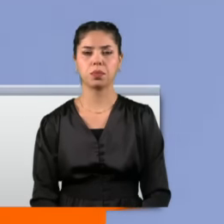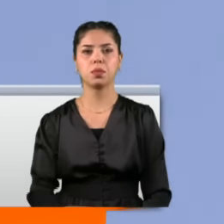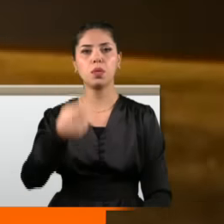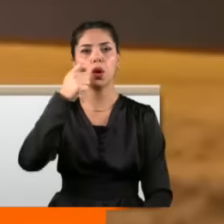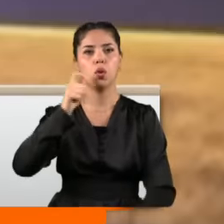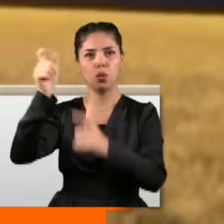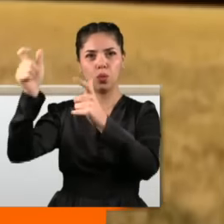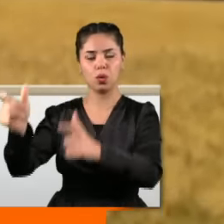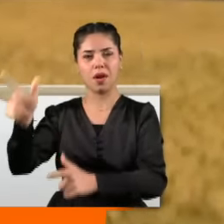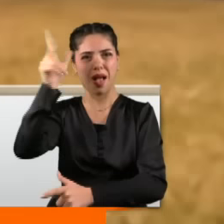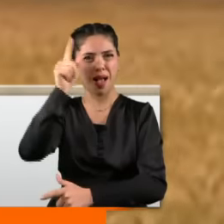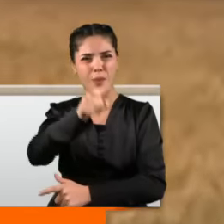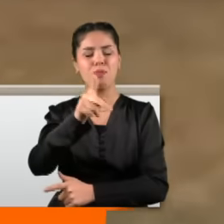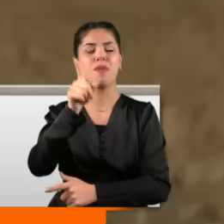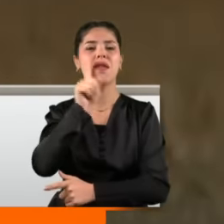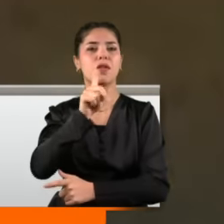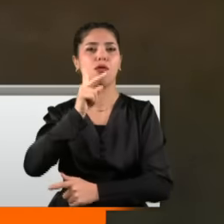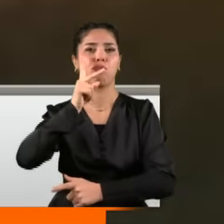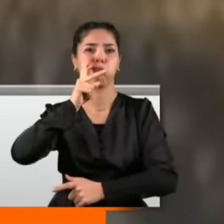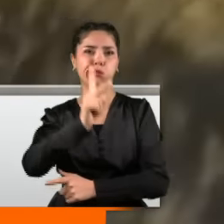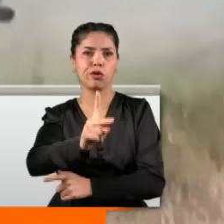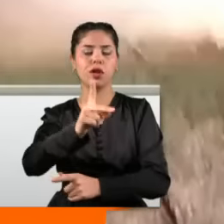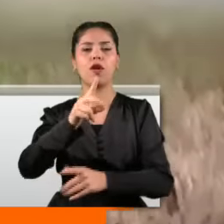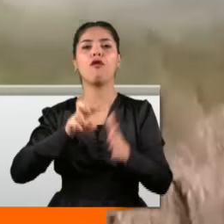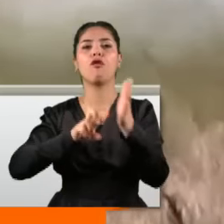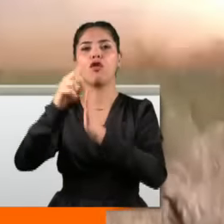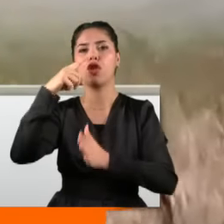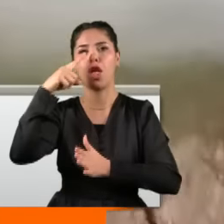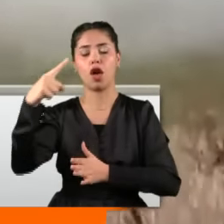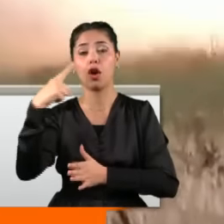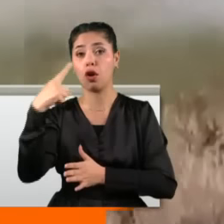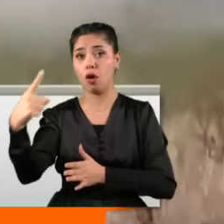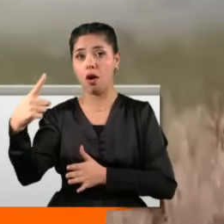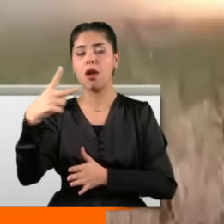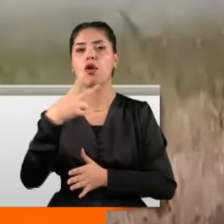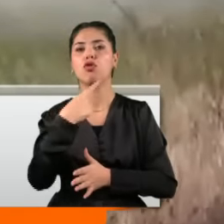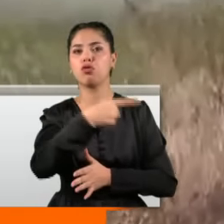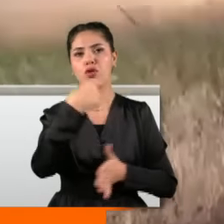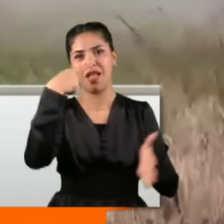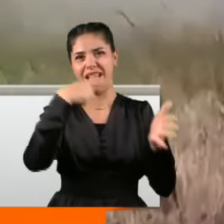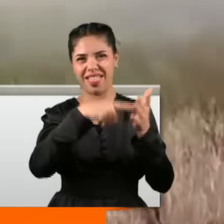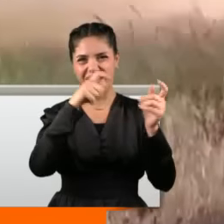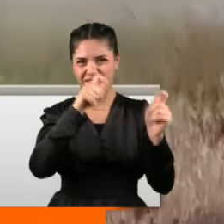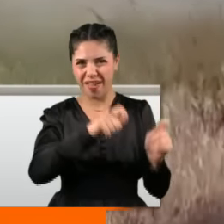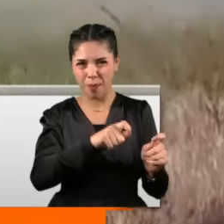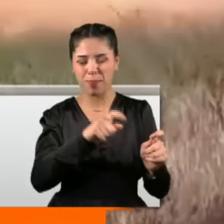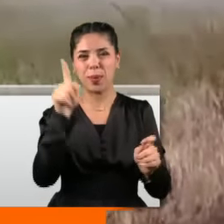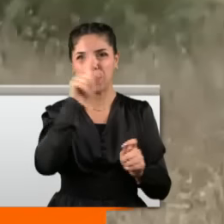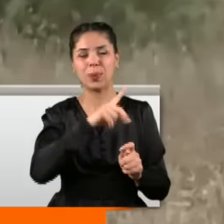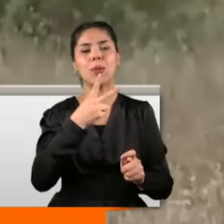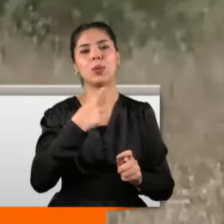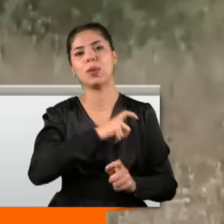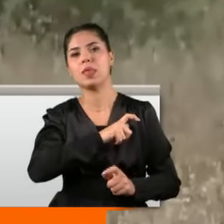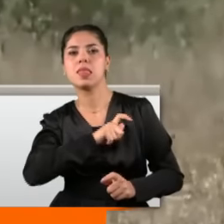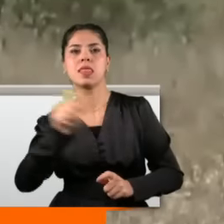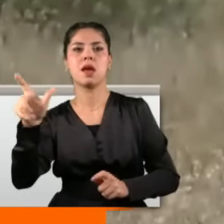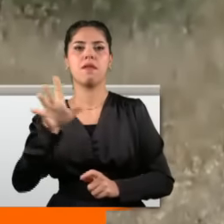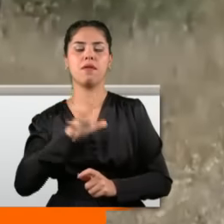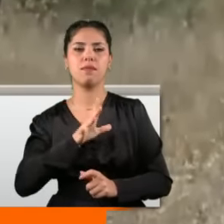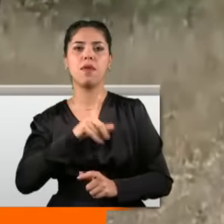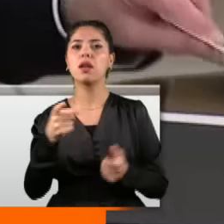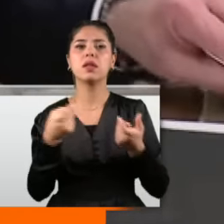Ukrayna, Amerikan ve İngiliz füzeleriyle saldırdı, Rusya kıtalar arası balistik füzeyle cevap verdi. Savaş hattında ipler